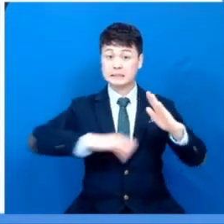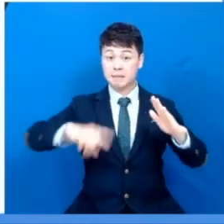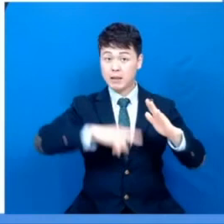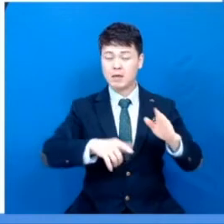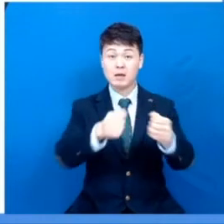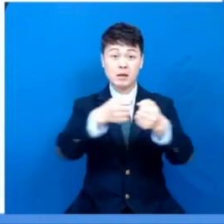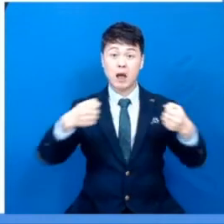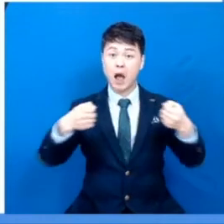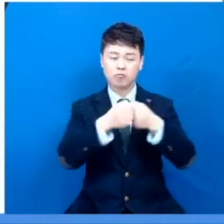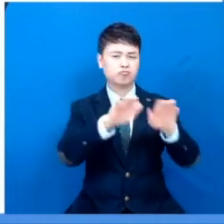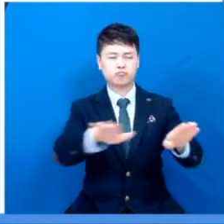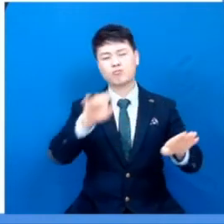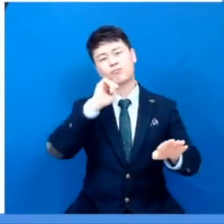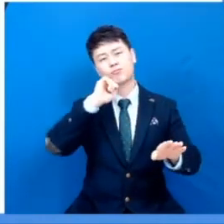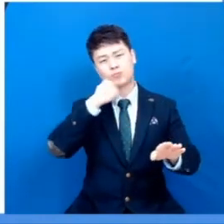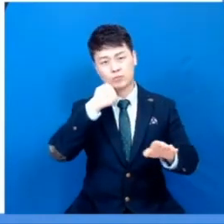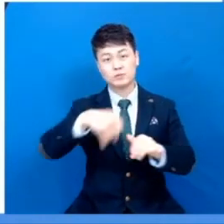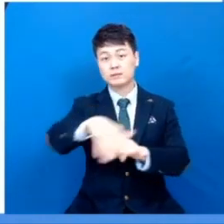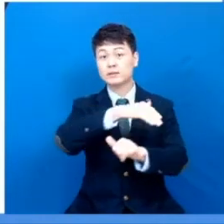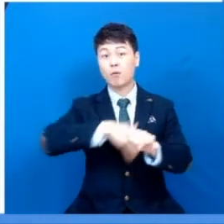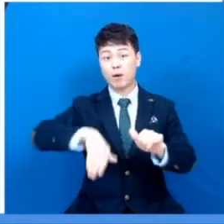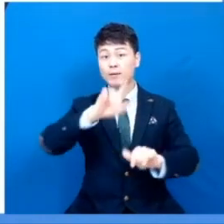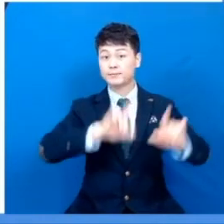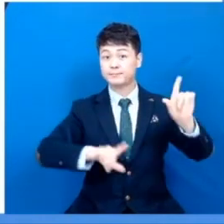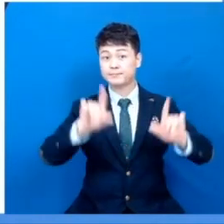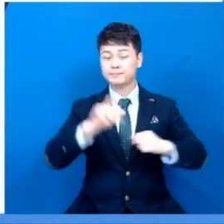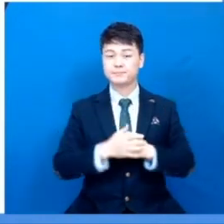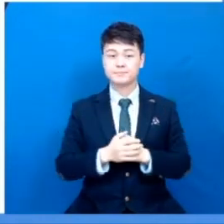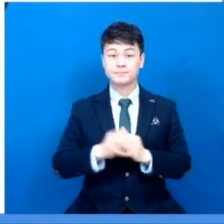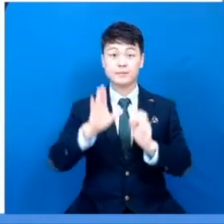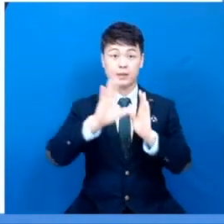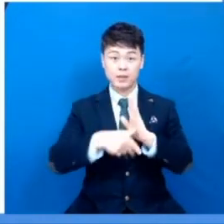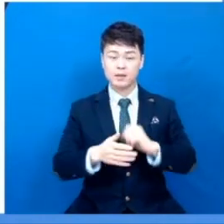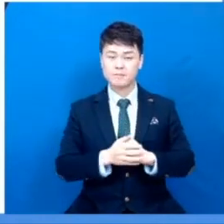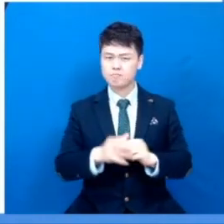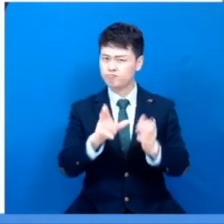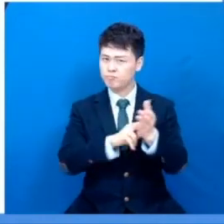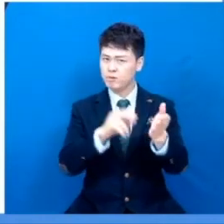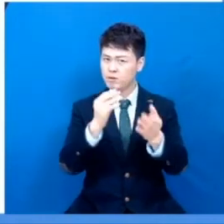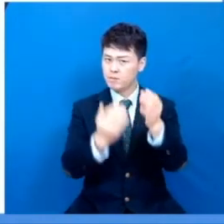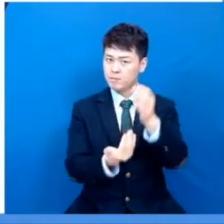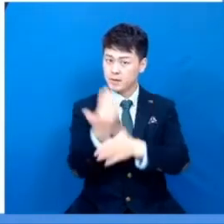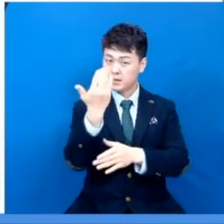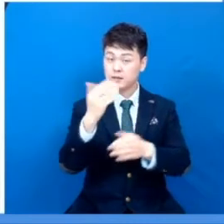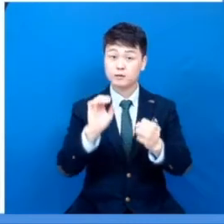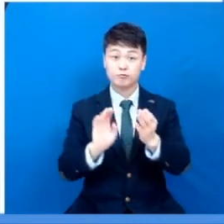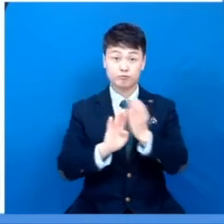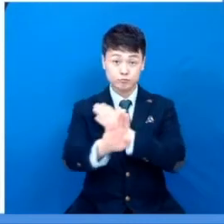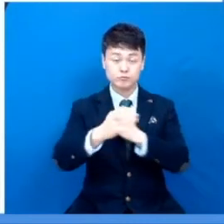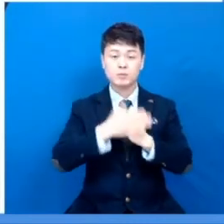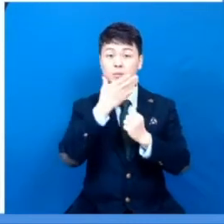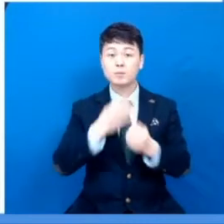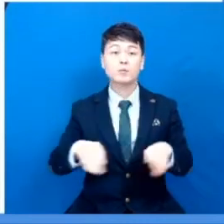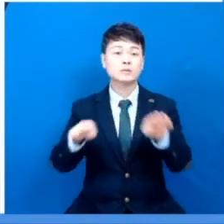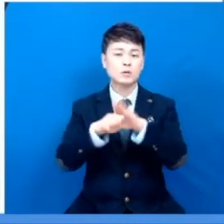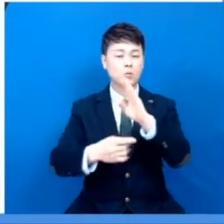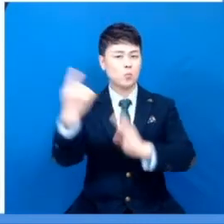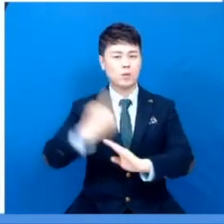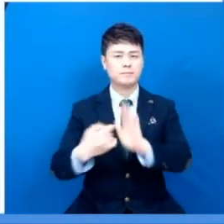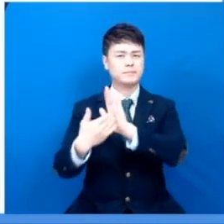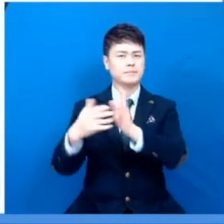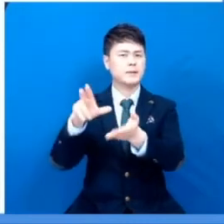하기 어려운 상황이었습니다 이러한 도전적 행동으로 인해 복지 시설 이용이 제한되어